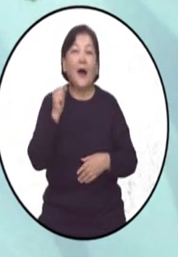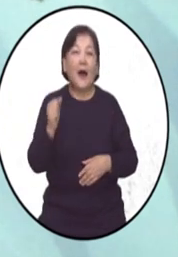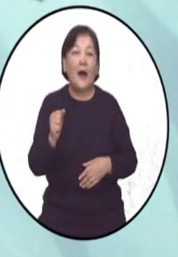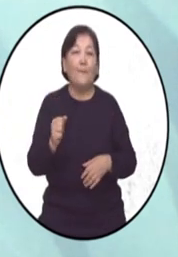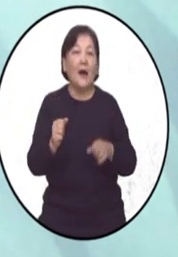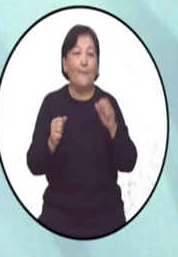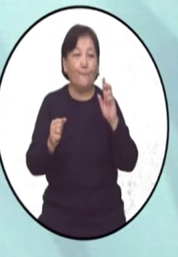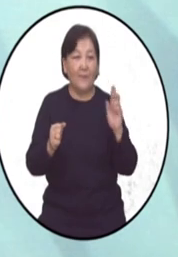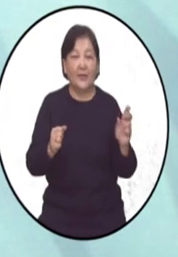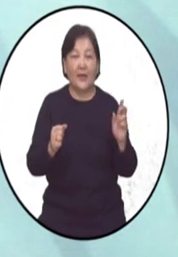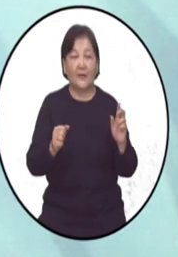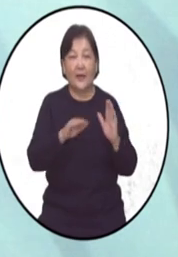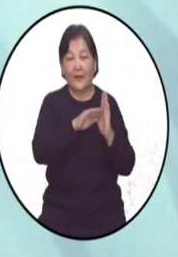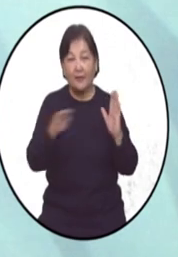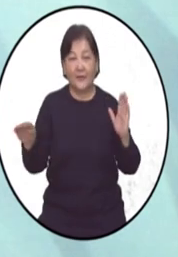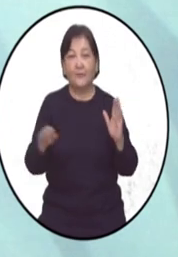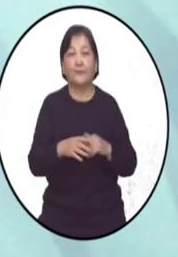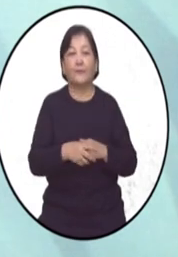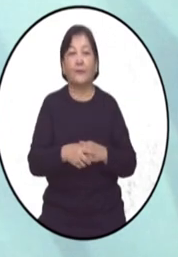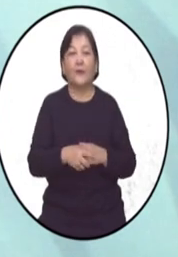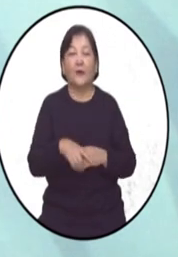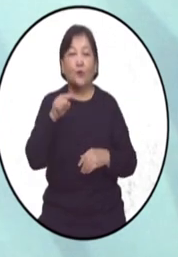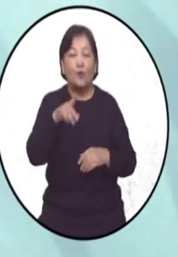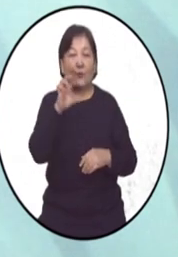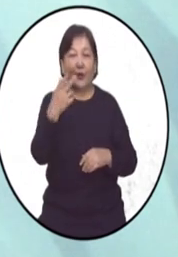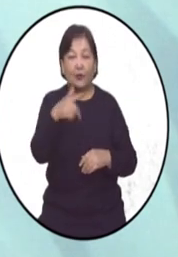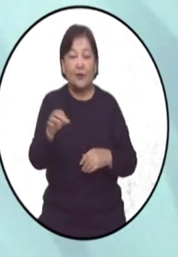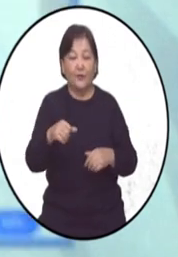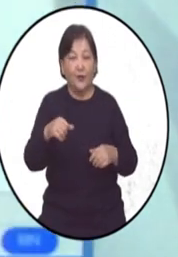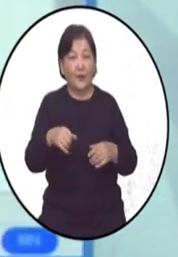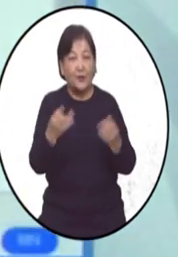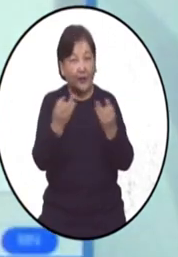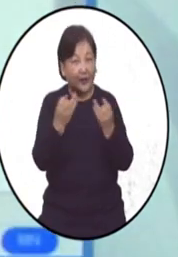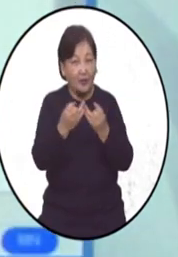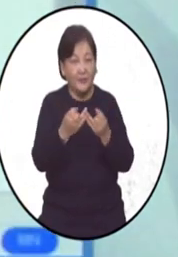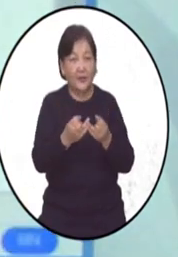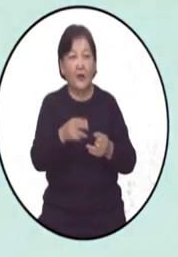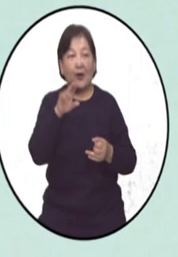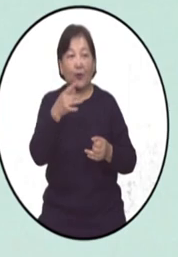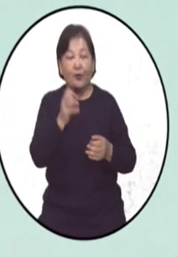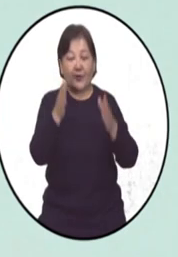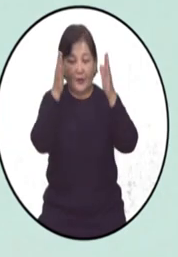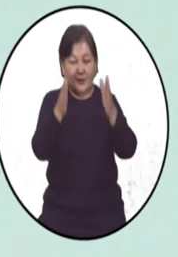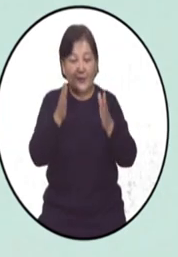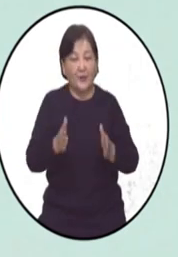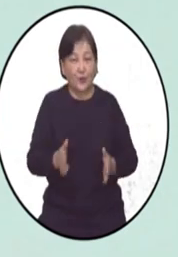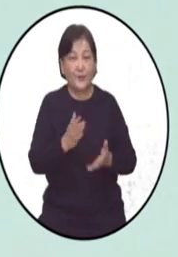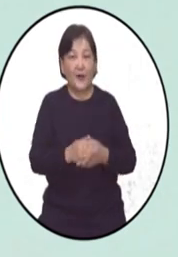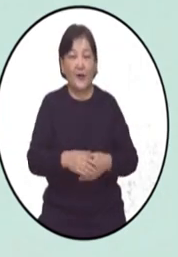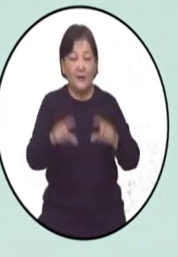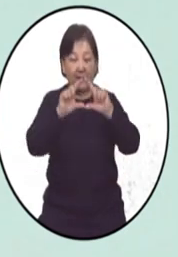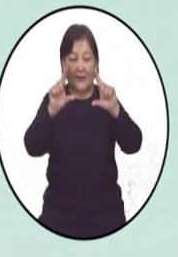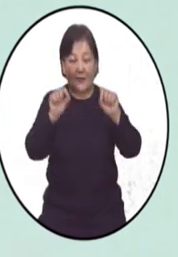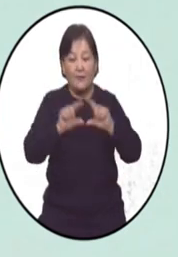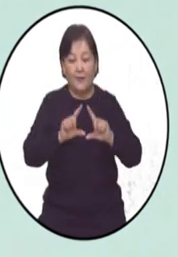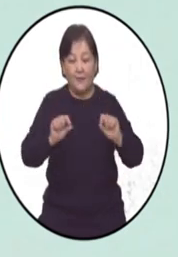талтай тэгшинцтийн талбай ба периметрийг олоорой гэж байна. За энэ бодлогыг үзье. За багш нь мөн фоло алгоритм дээр зурцсан байгаа блок схемийг.